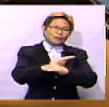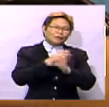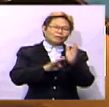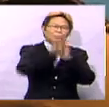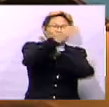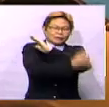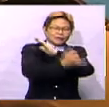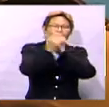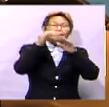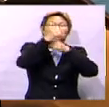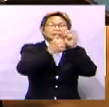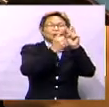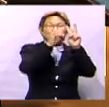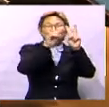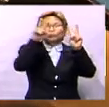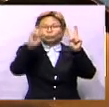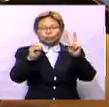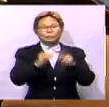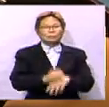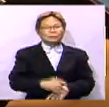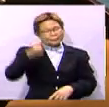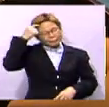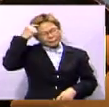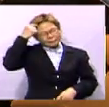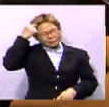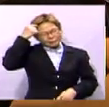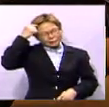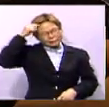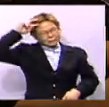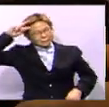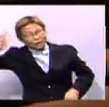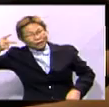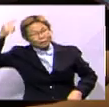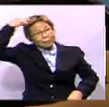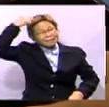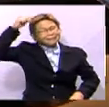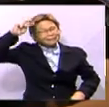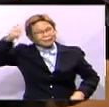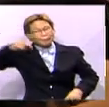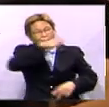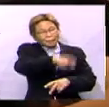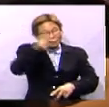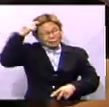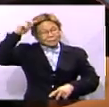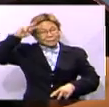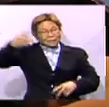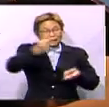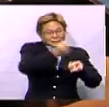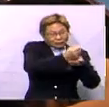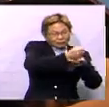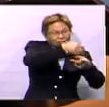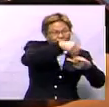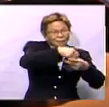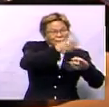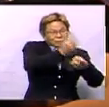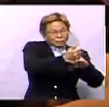nation by 2020, the mindset of thinking of people should shift from just savings in our